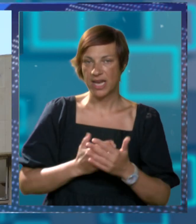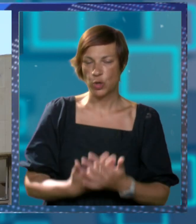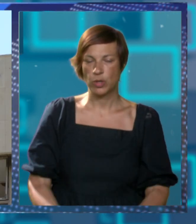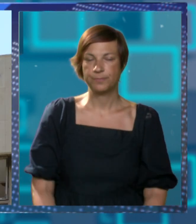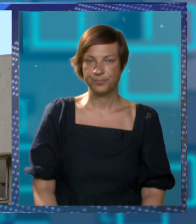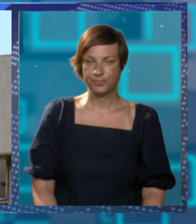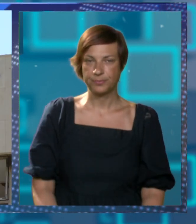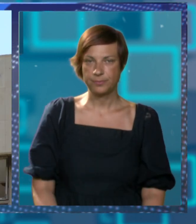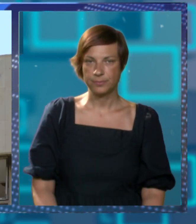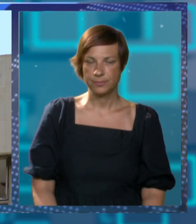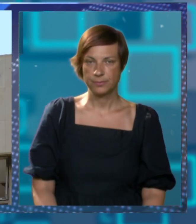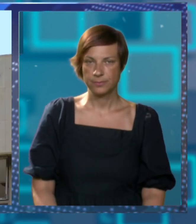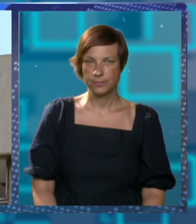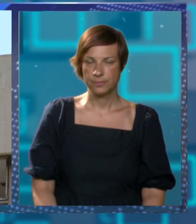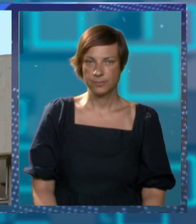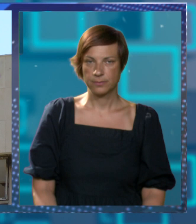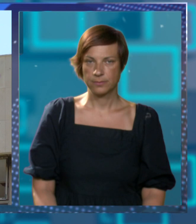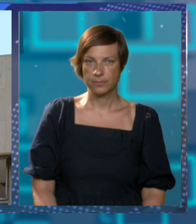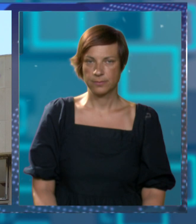pokrenulo.